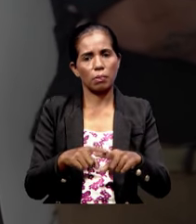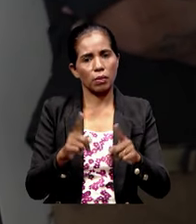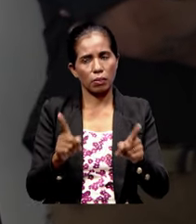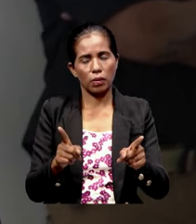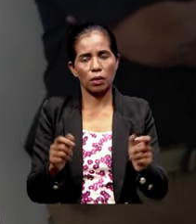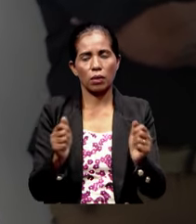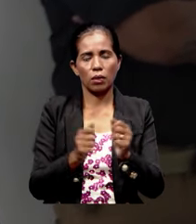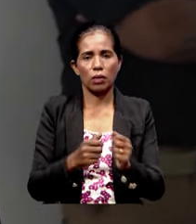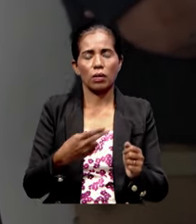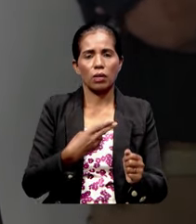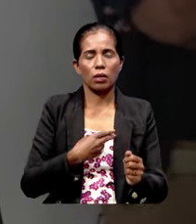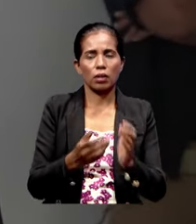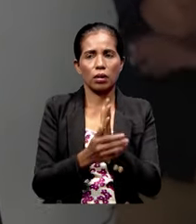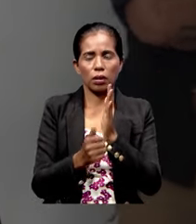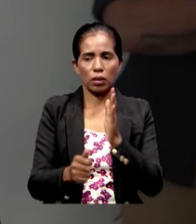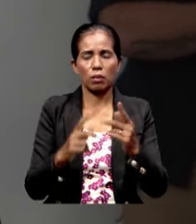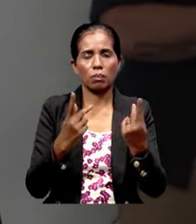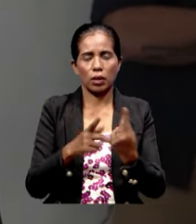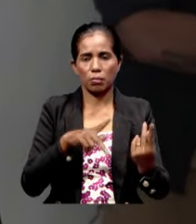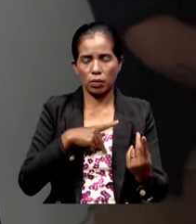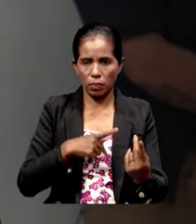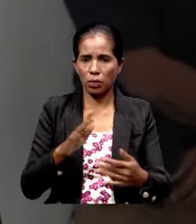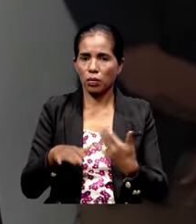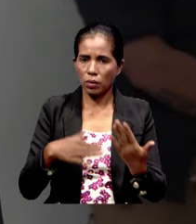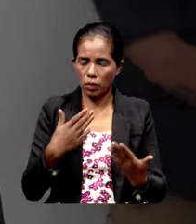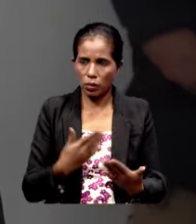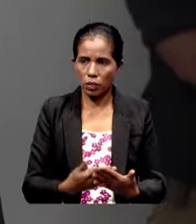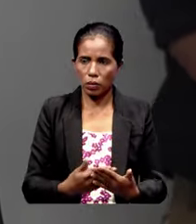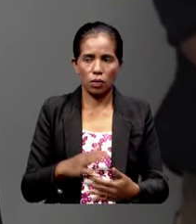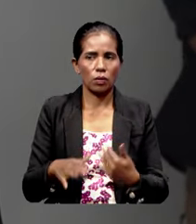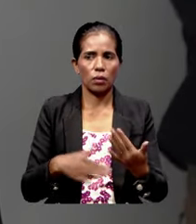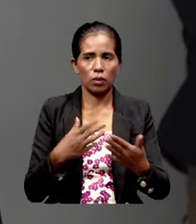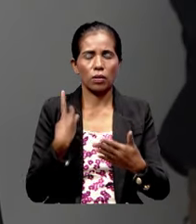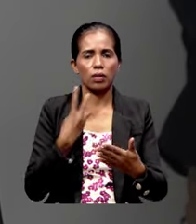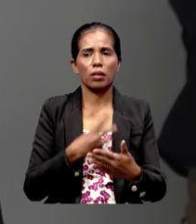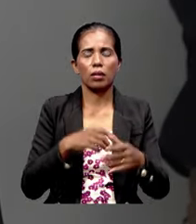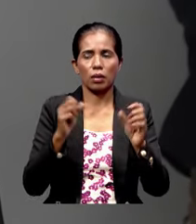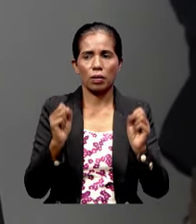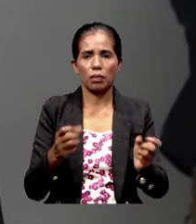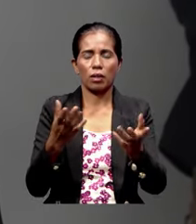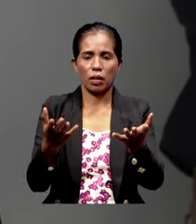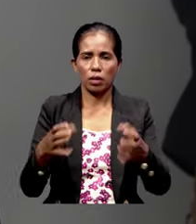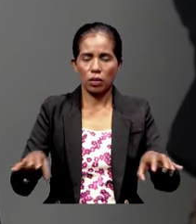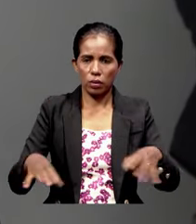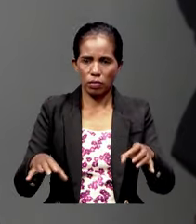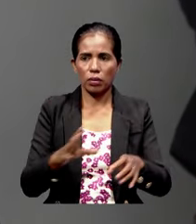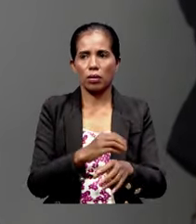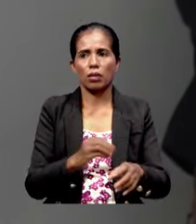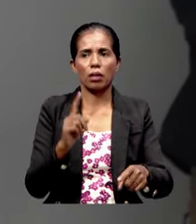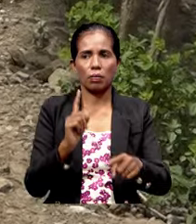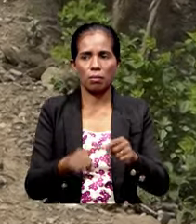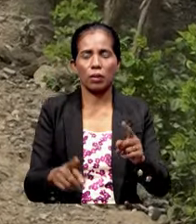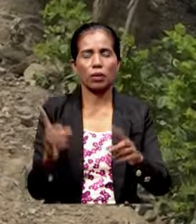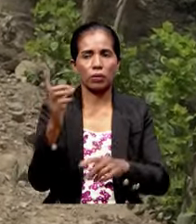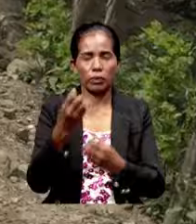o kapasidadi teresitor privado sira, buat serne utu itahakas mas label hutu di lorong